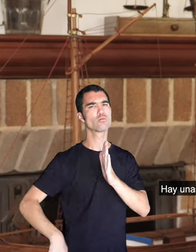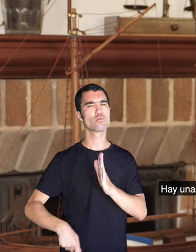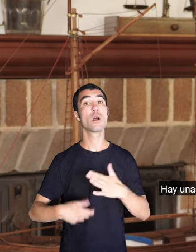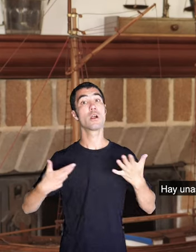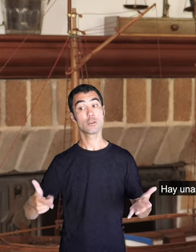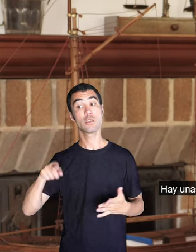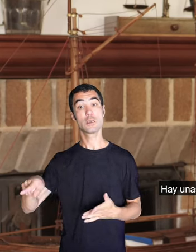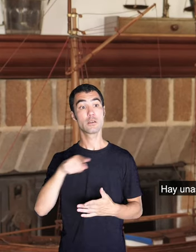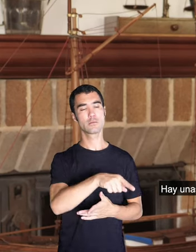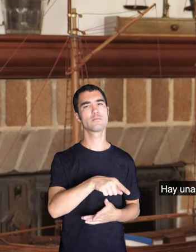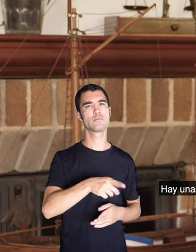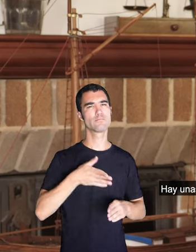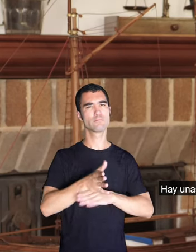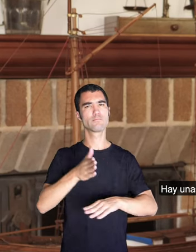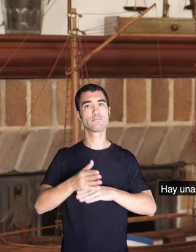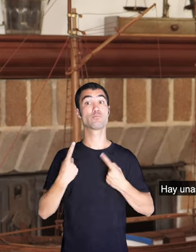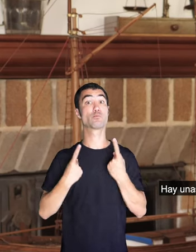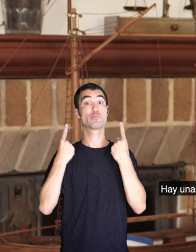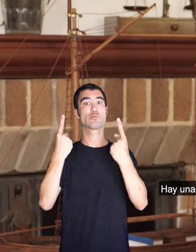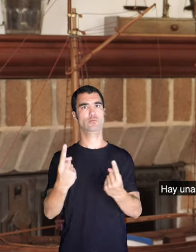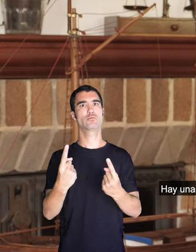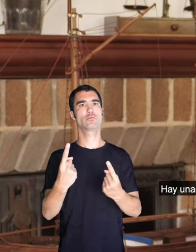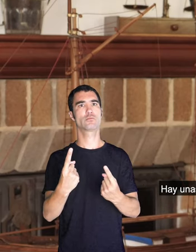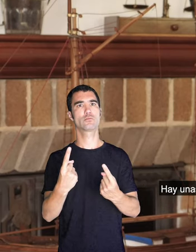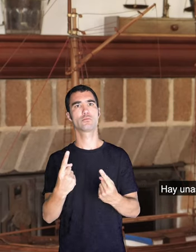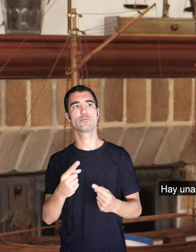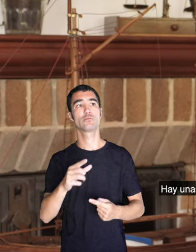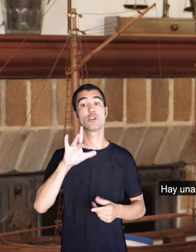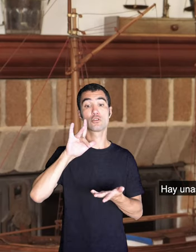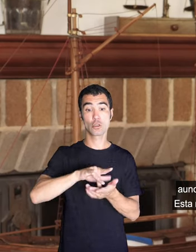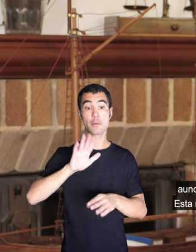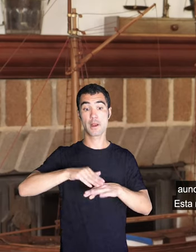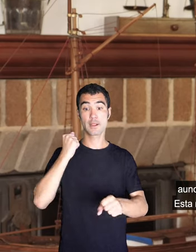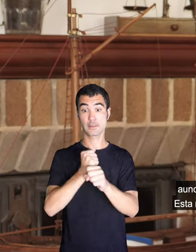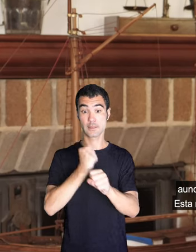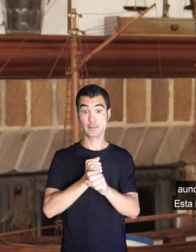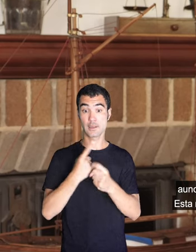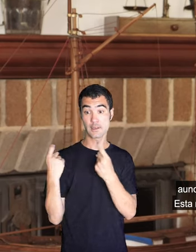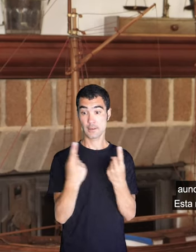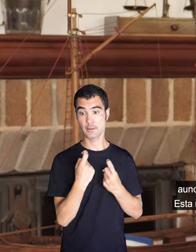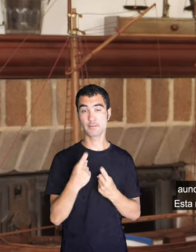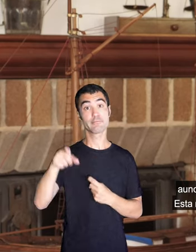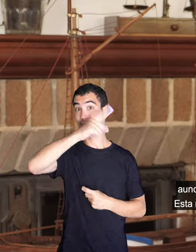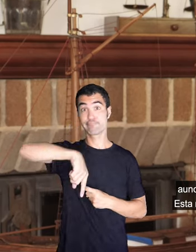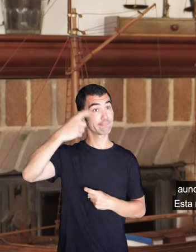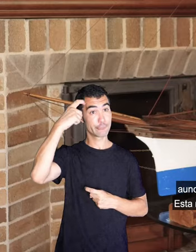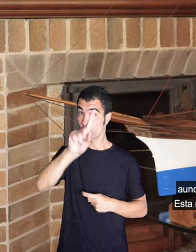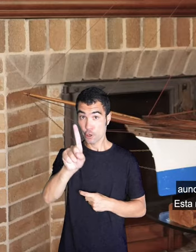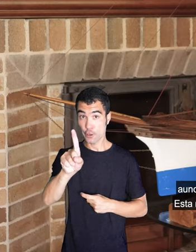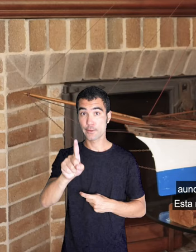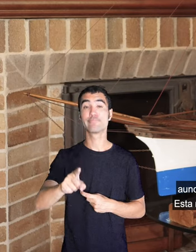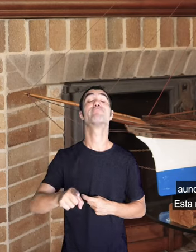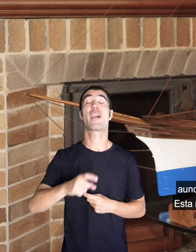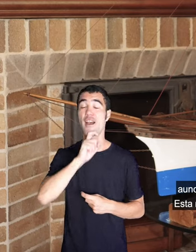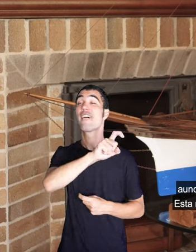aquestes maderes, primerament la madera que s'hagi d'emplear per fer feina, malament molta gent no hi cregui, ha de